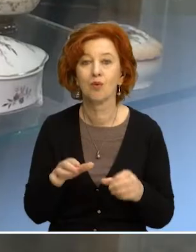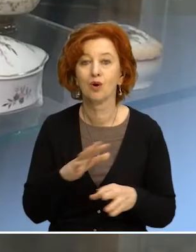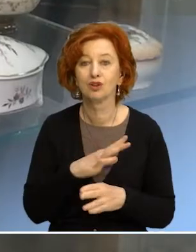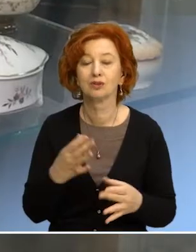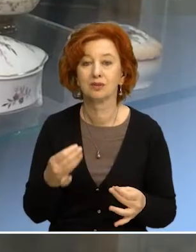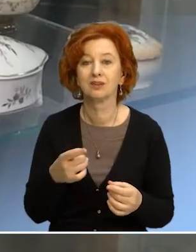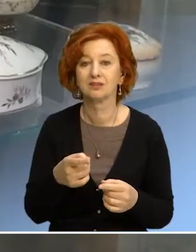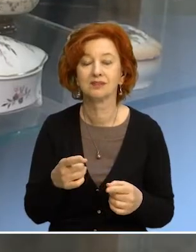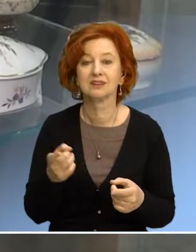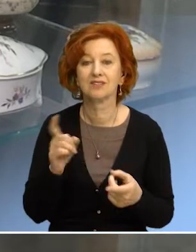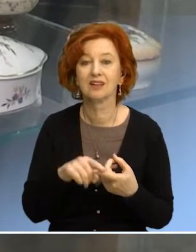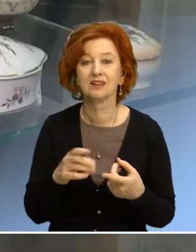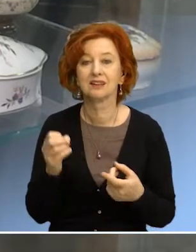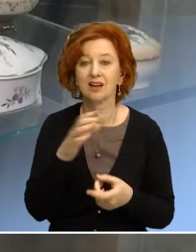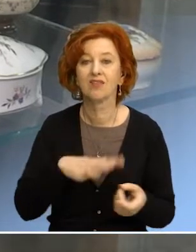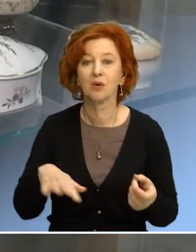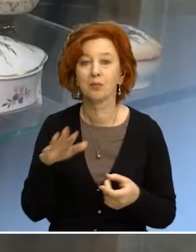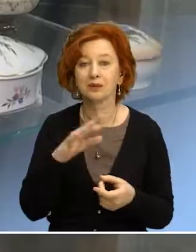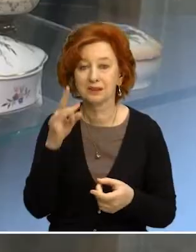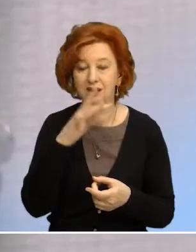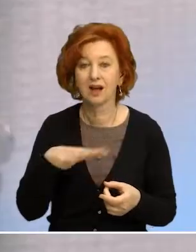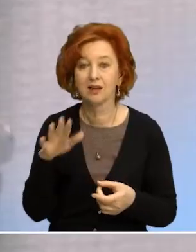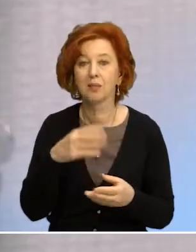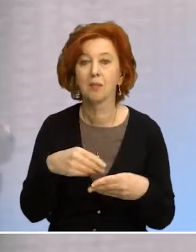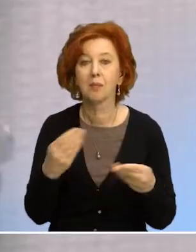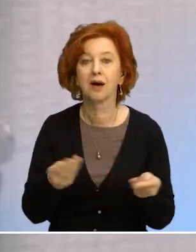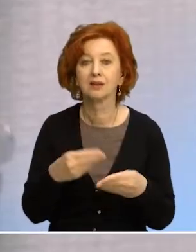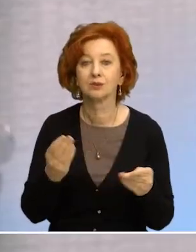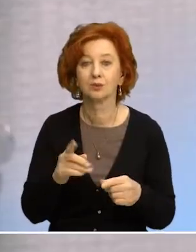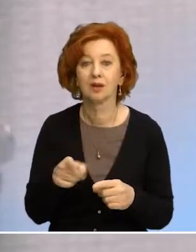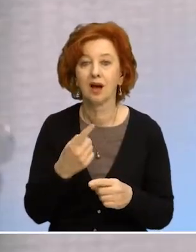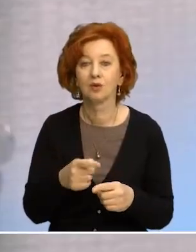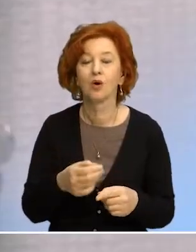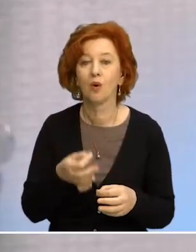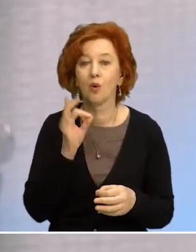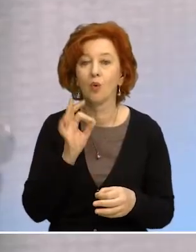будем произносить, связанной с европейскими странами, посуда, из которой его